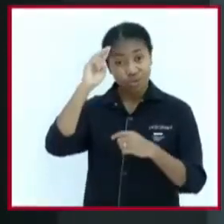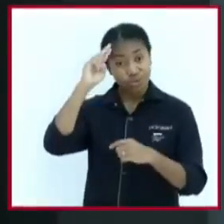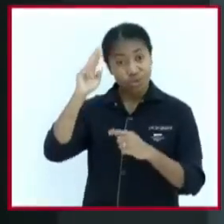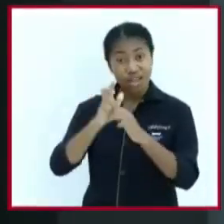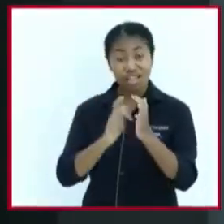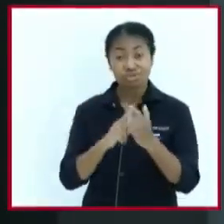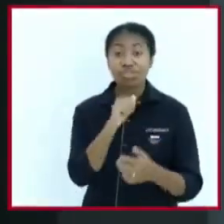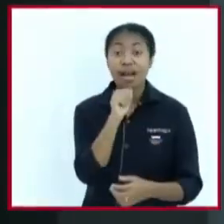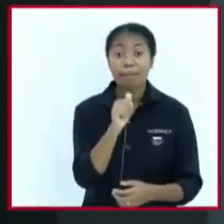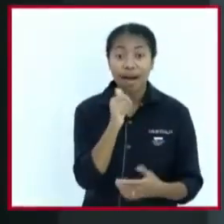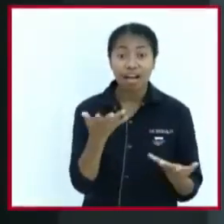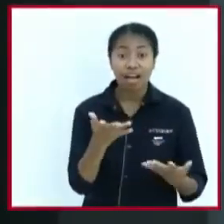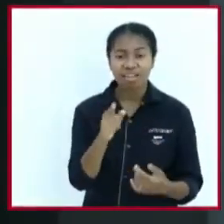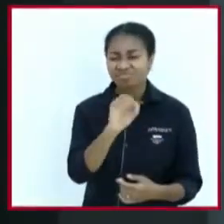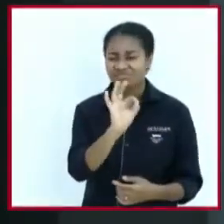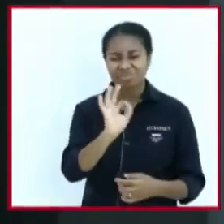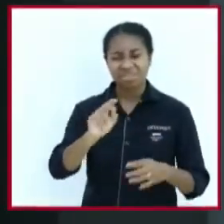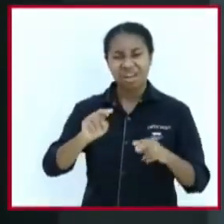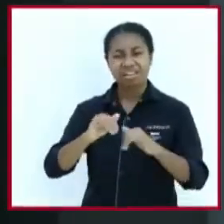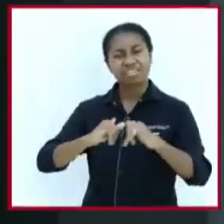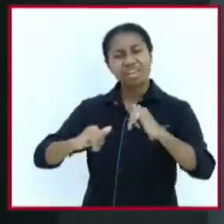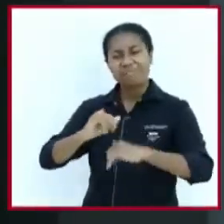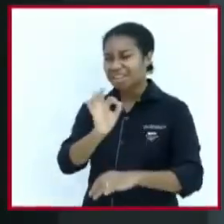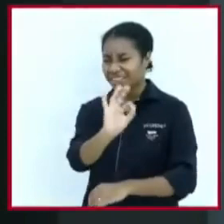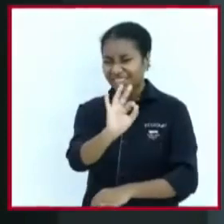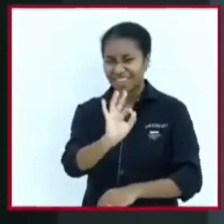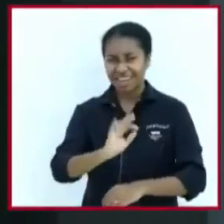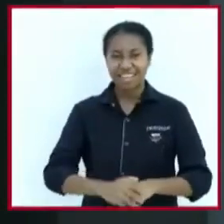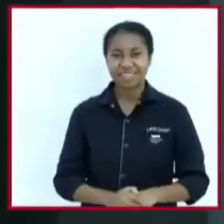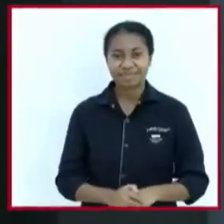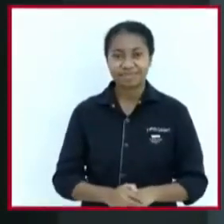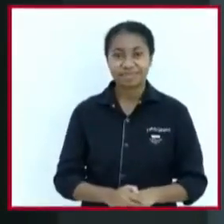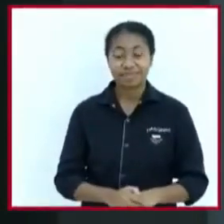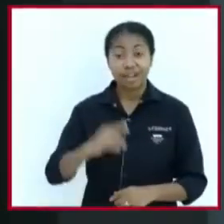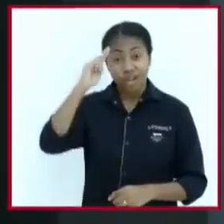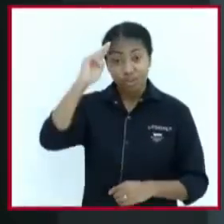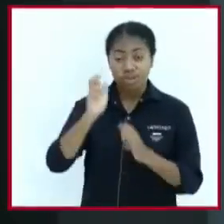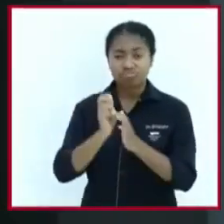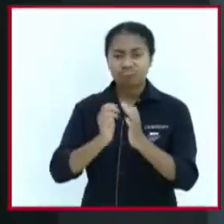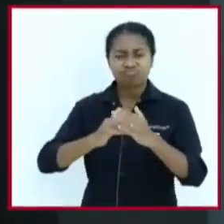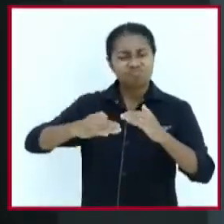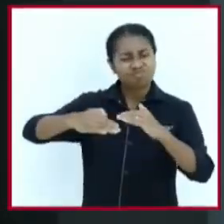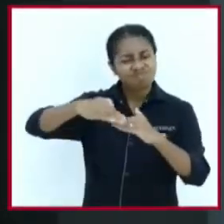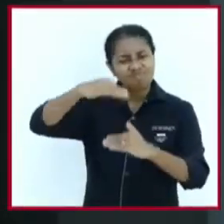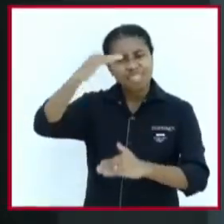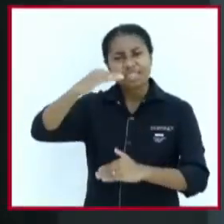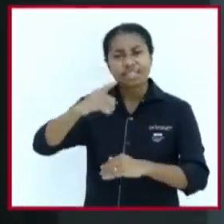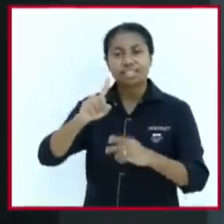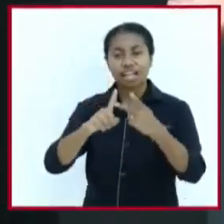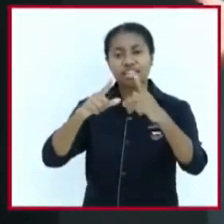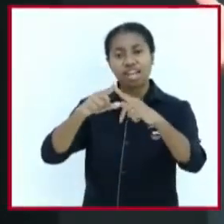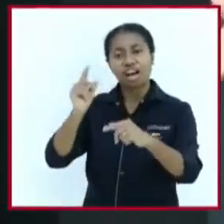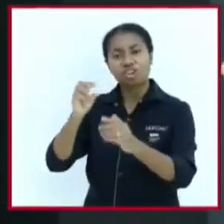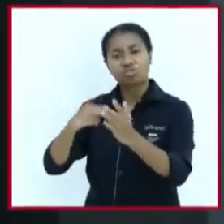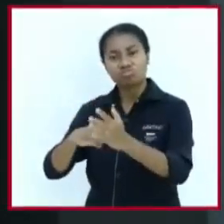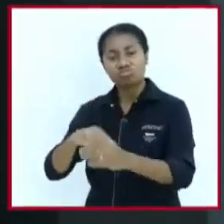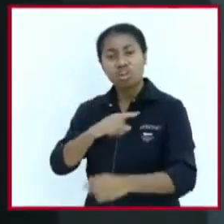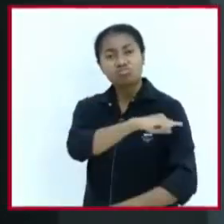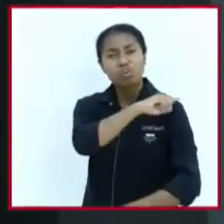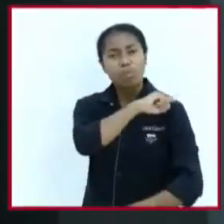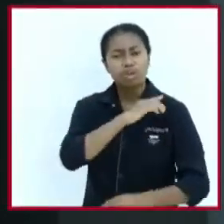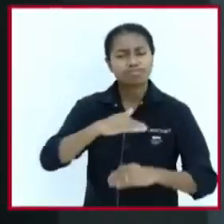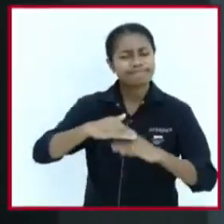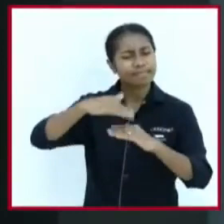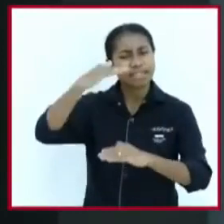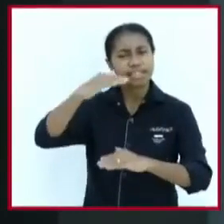semarun yo yah Hai Yesus jauh lebih tinggi dari hormon kelebihan Yin dari Yesus